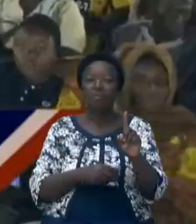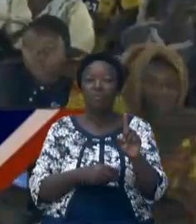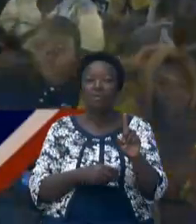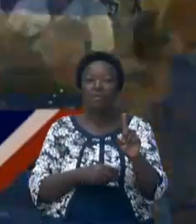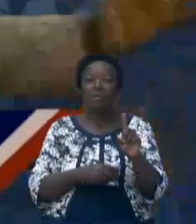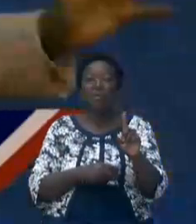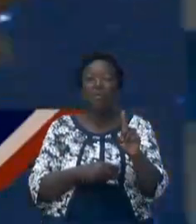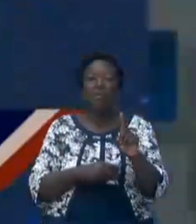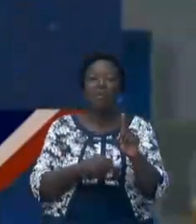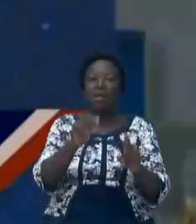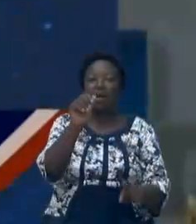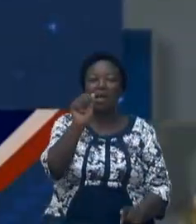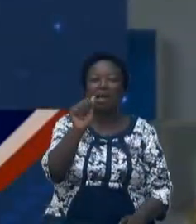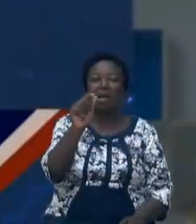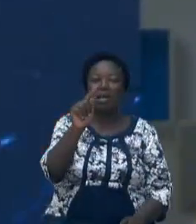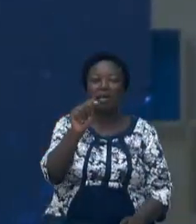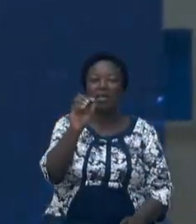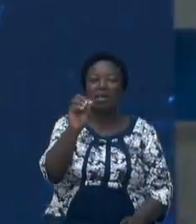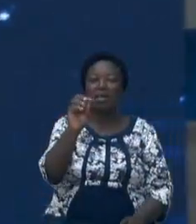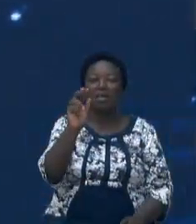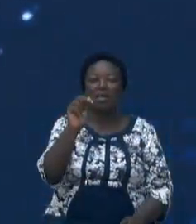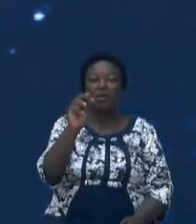y est premièrement